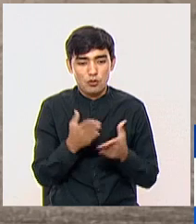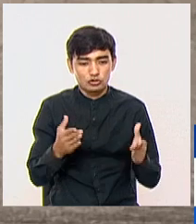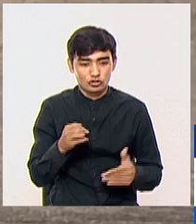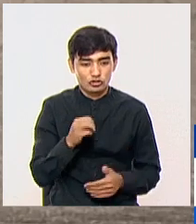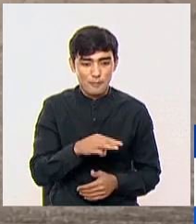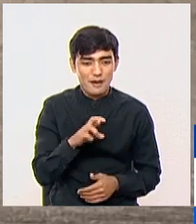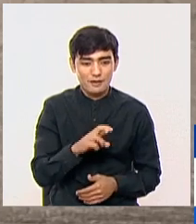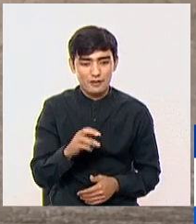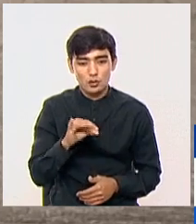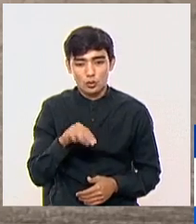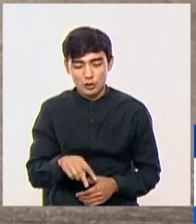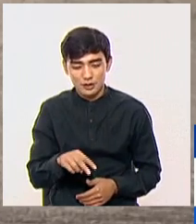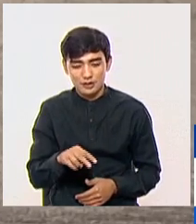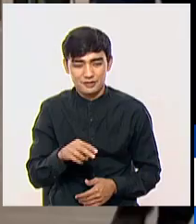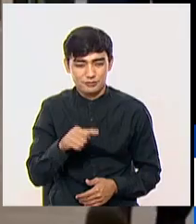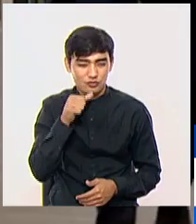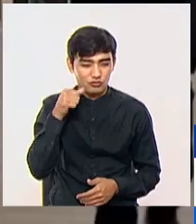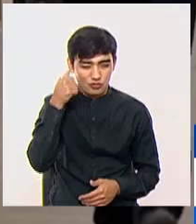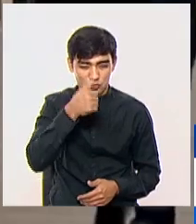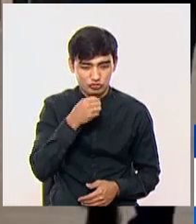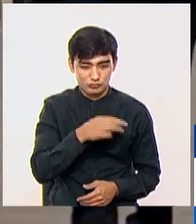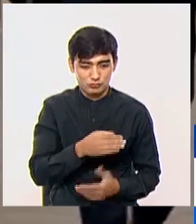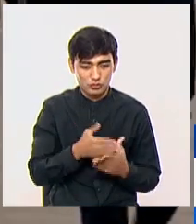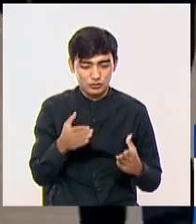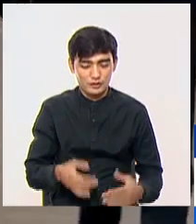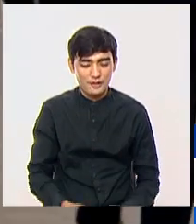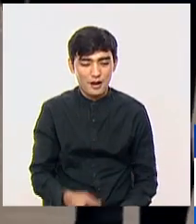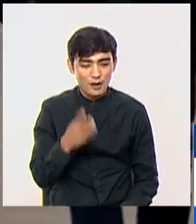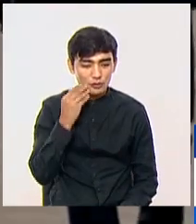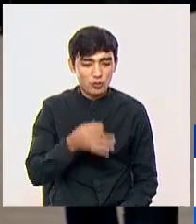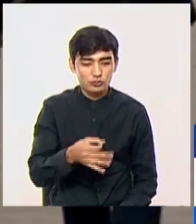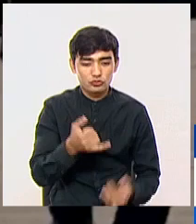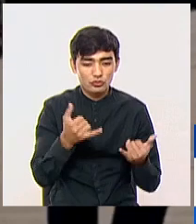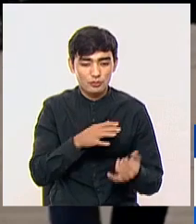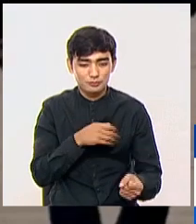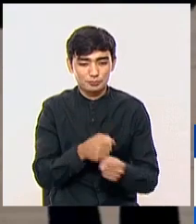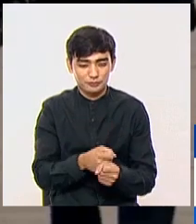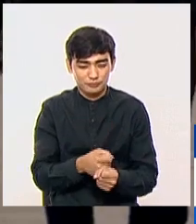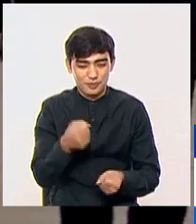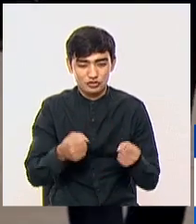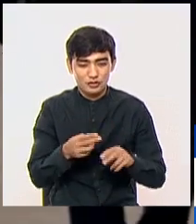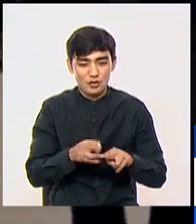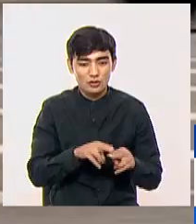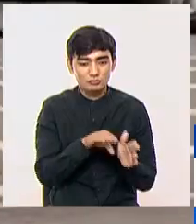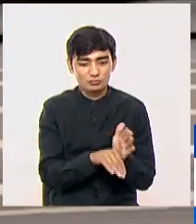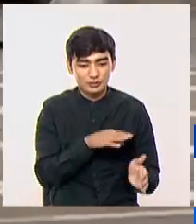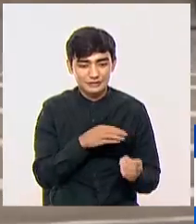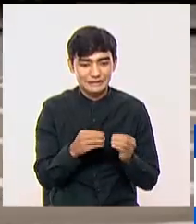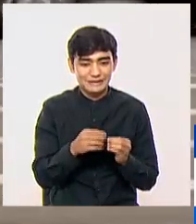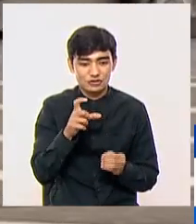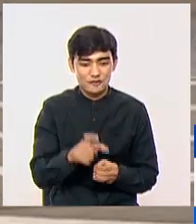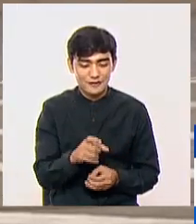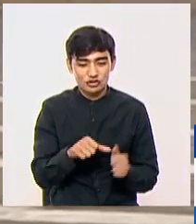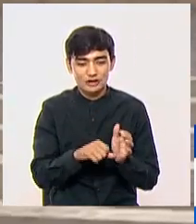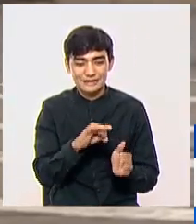чем за январь-июль прошлого года. Только сегодня в Алматинской области в ДТП попал автомобиль, в котором находились 10 человек,